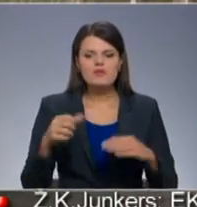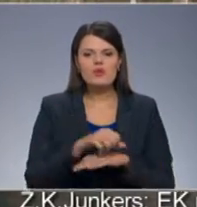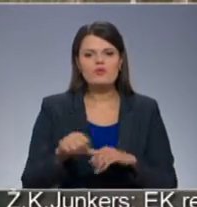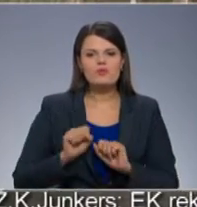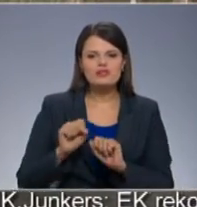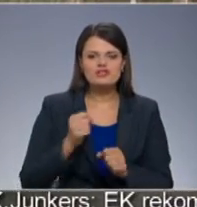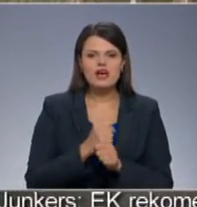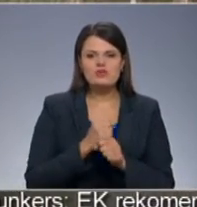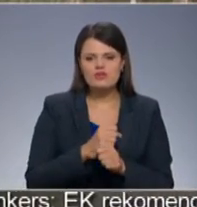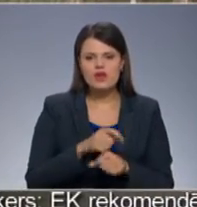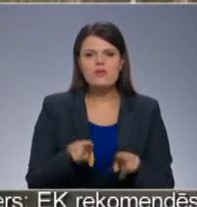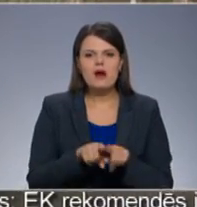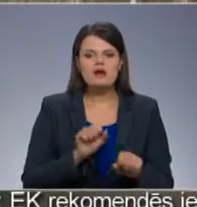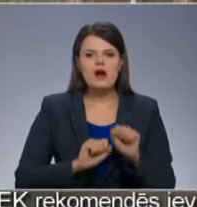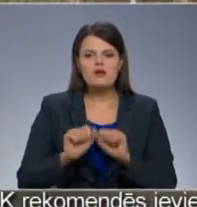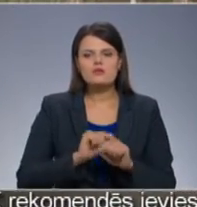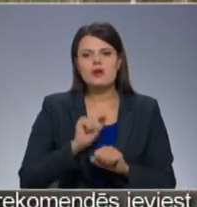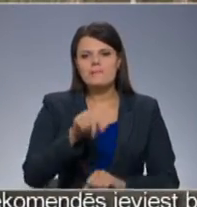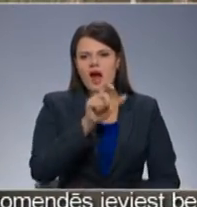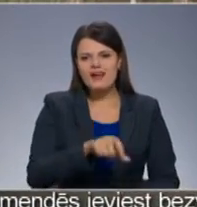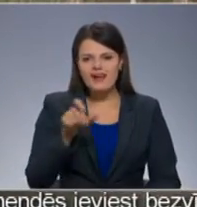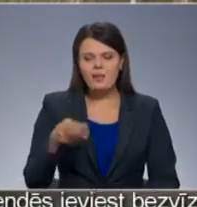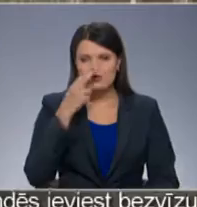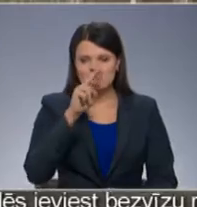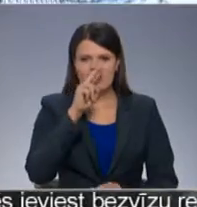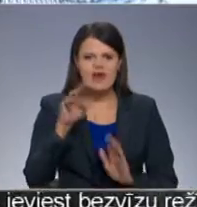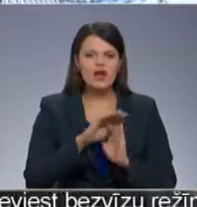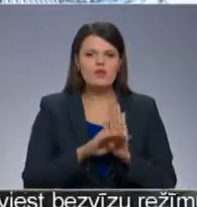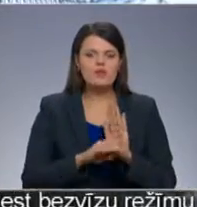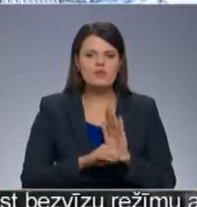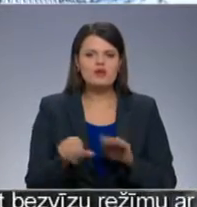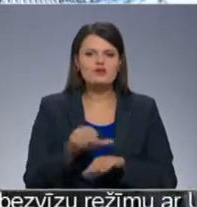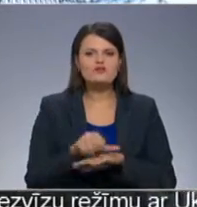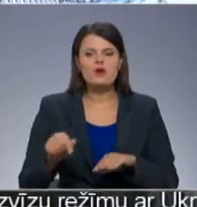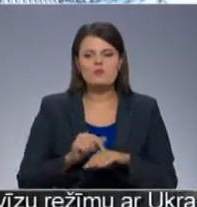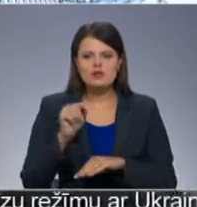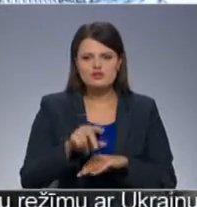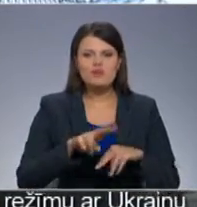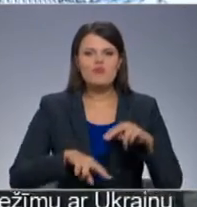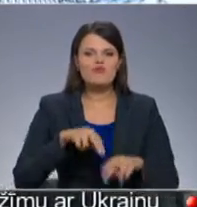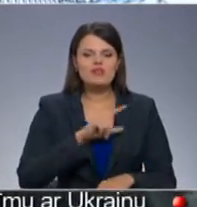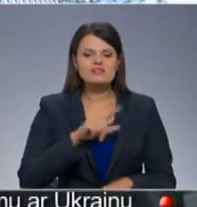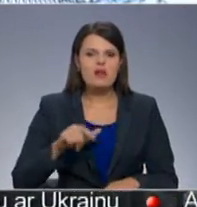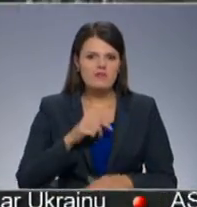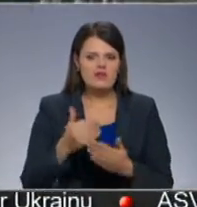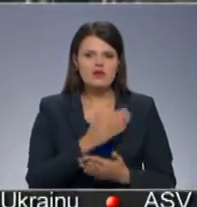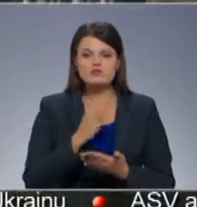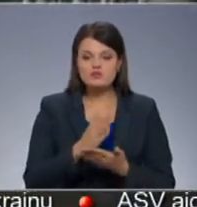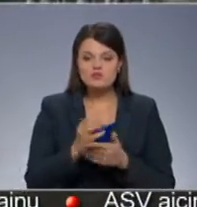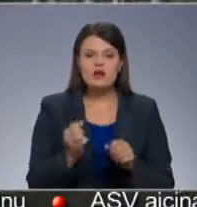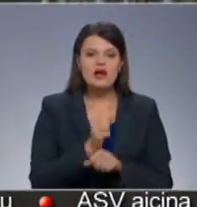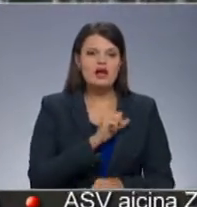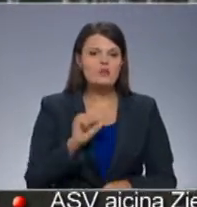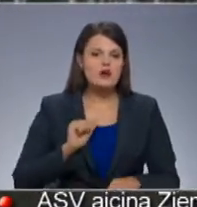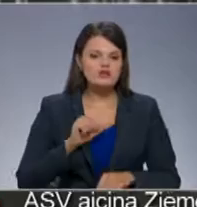robežsargu darbu, gan arī attur pārkāpējs no nelikumīgas valsts robežu šķērsošanas. Žoga būvniecība Latvijā ir nebijis notikums gan pašiem